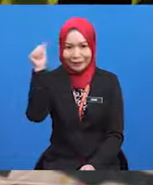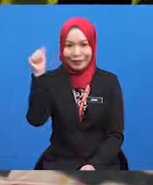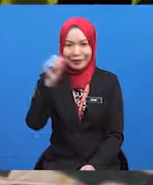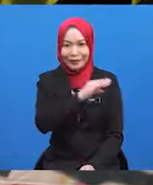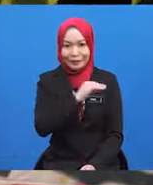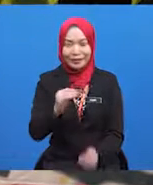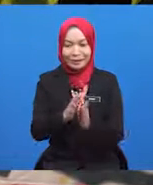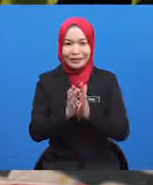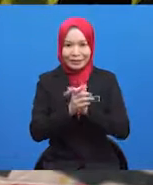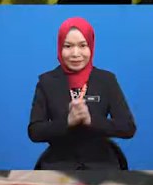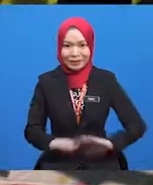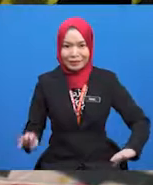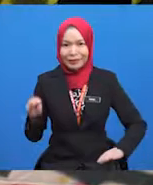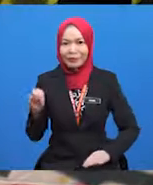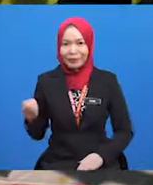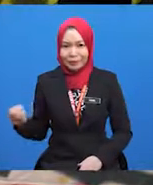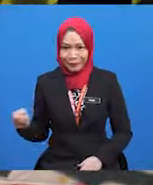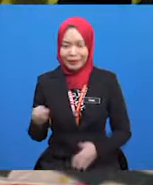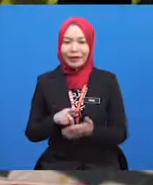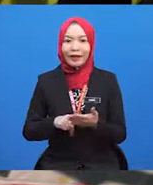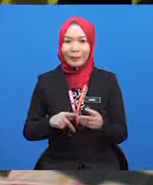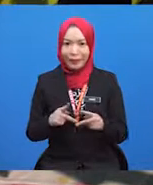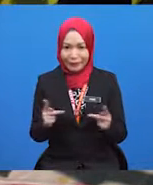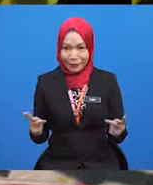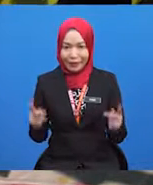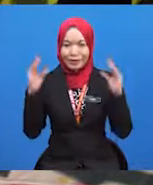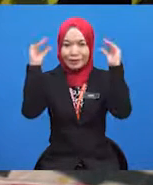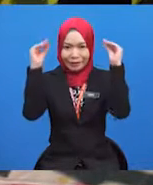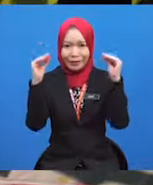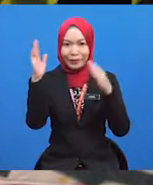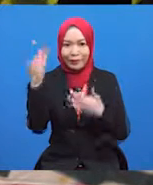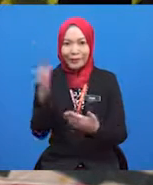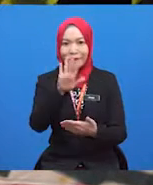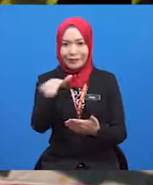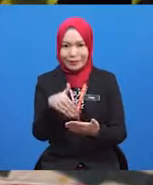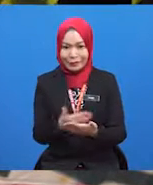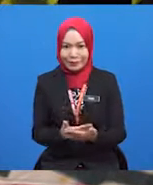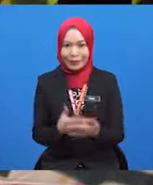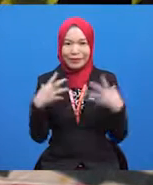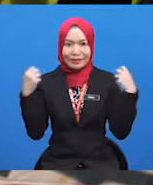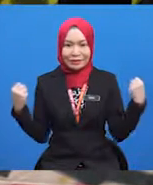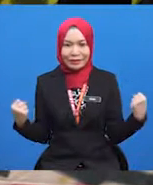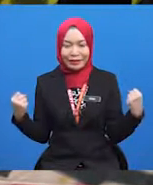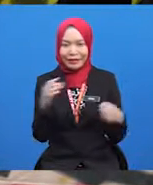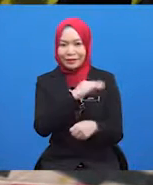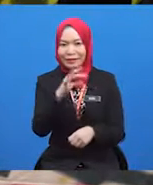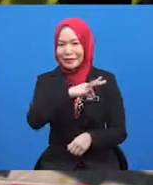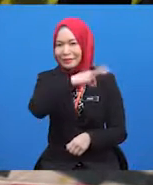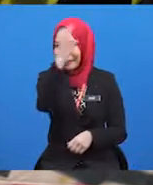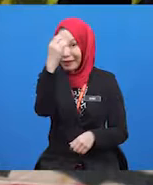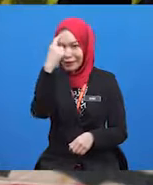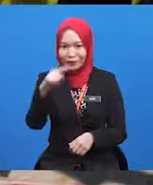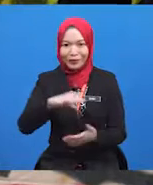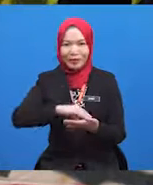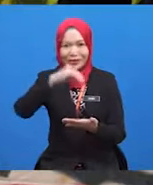Assalamualaikum dan salam sejahtera murid-murid. Apa khabar? Cikgu harap semua berada dalam keadaan sihat dan bersemangat untuk belajar.